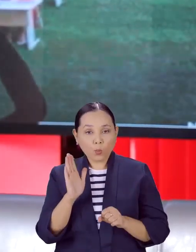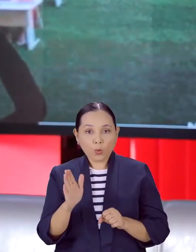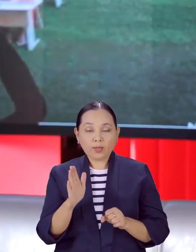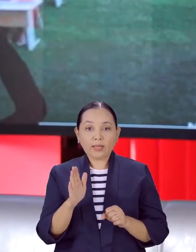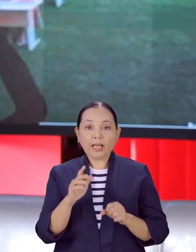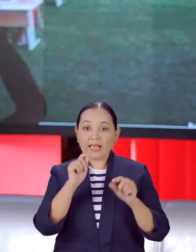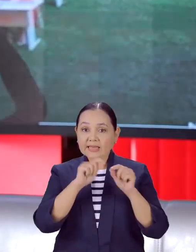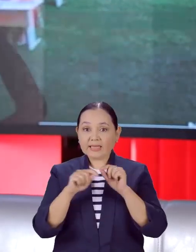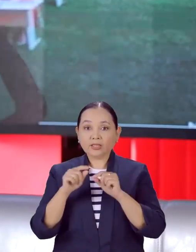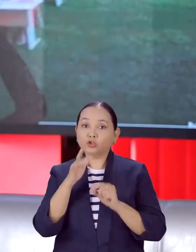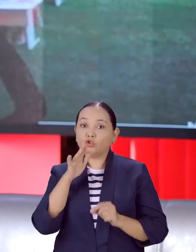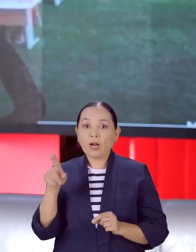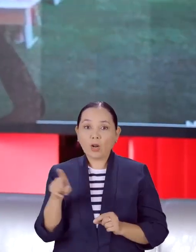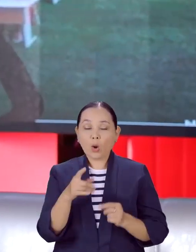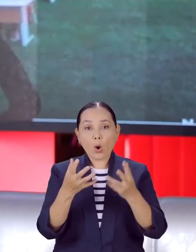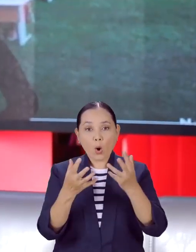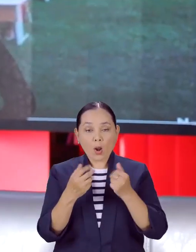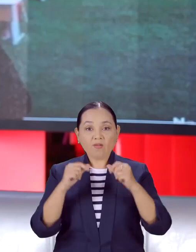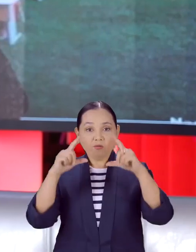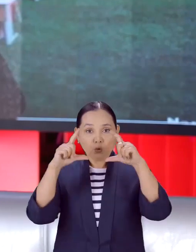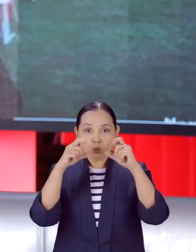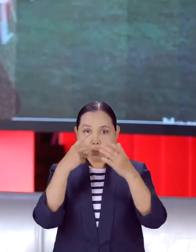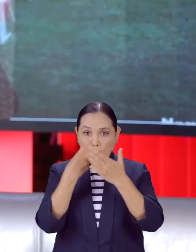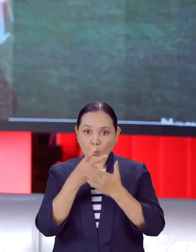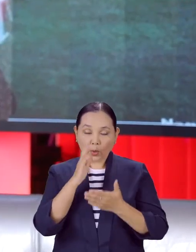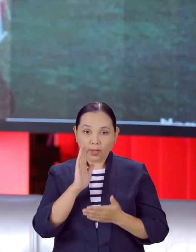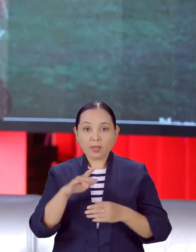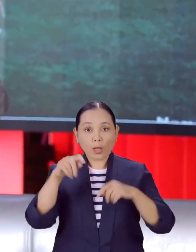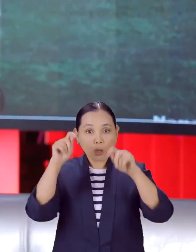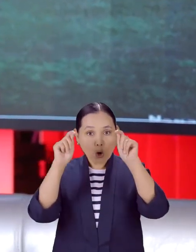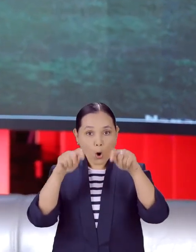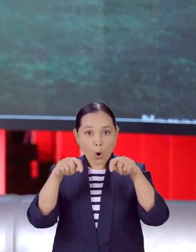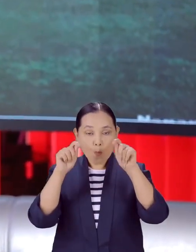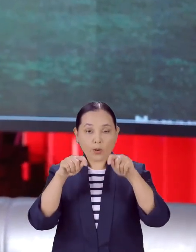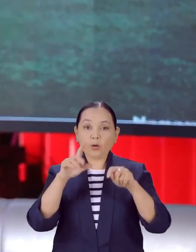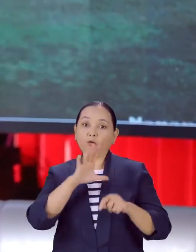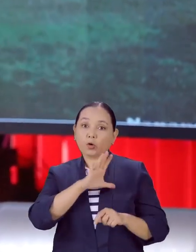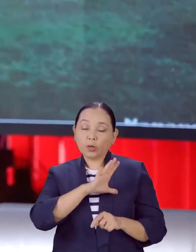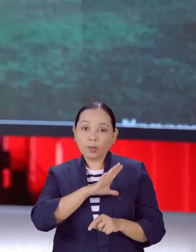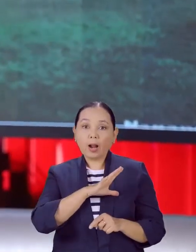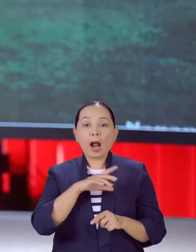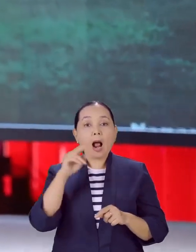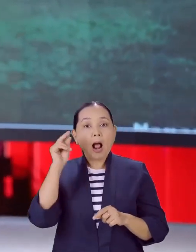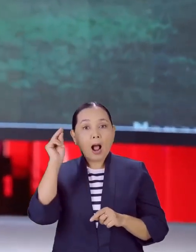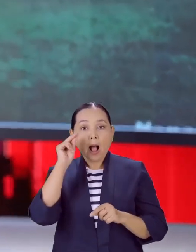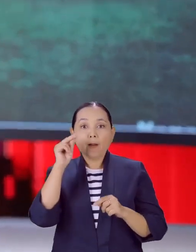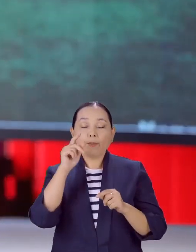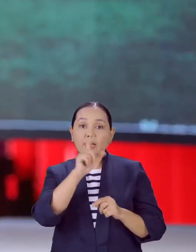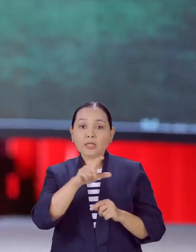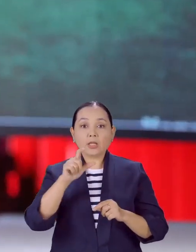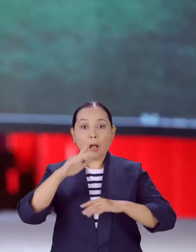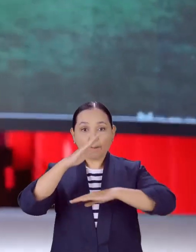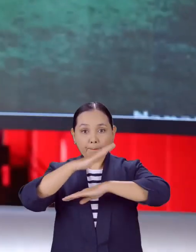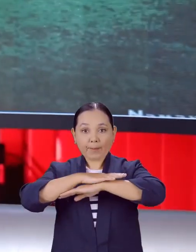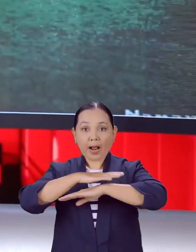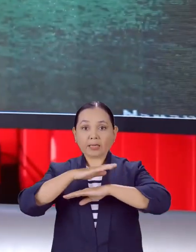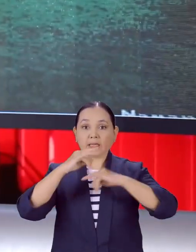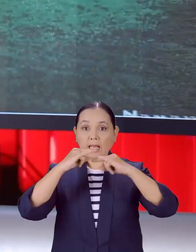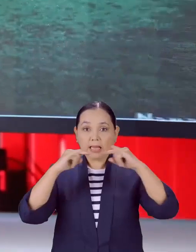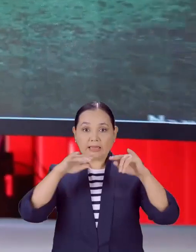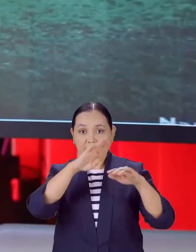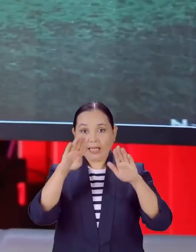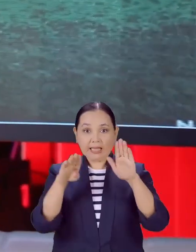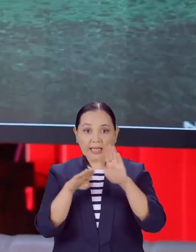test jarayonlardan olingan. Mana fotosuratlarni ko'rib turibsiz. Yomg'ir yog'ib yuborgan payt abituriyentlardan biri parta tagiga kirib olgan.